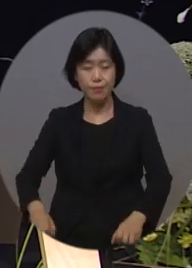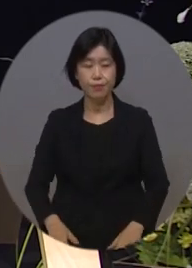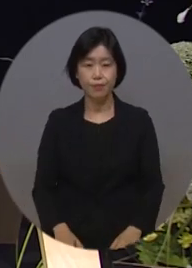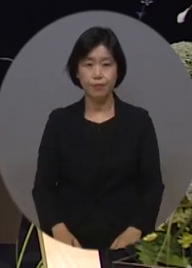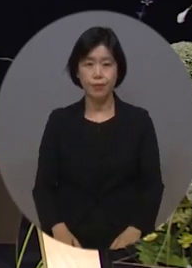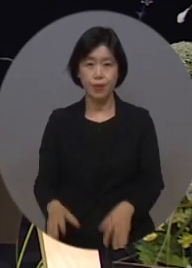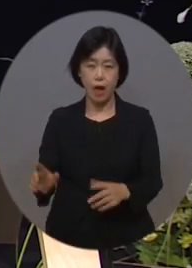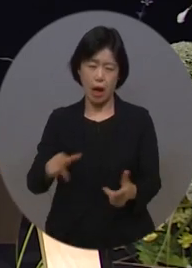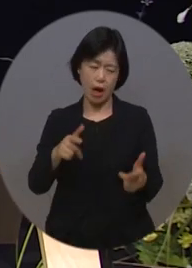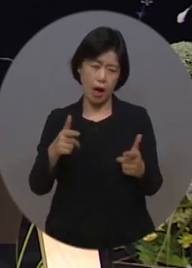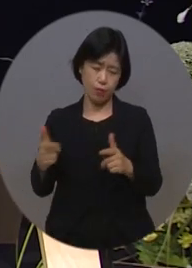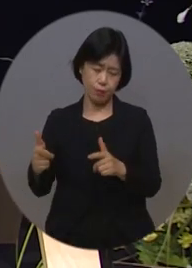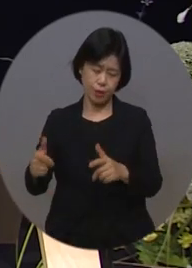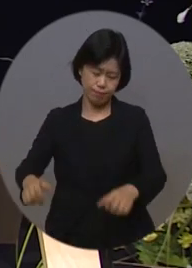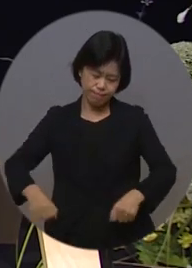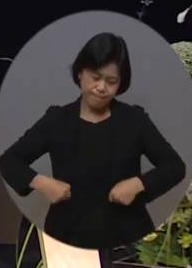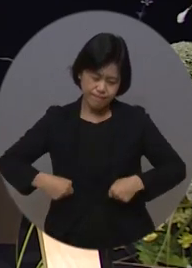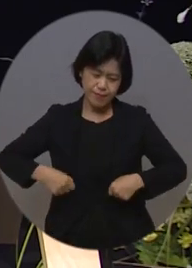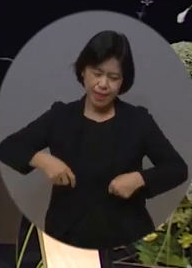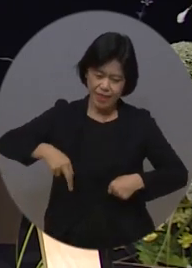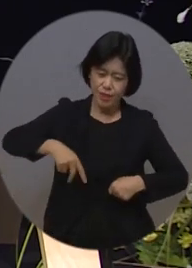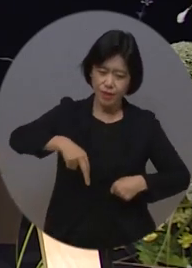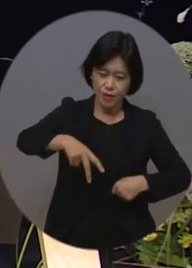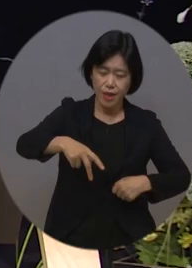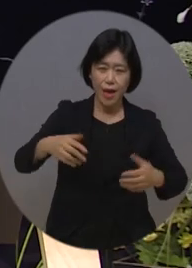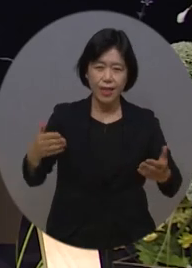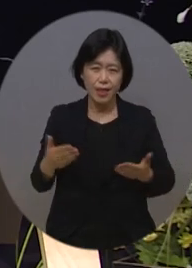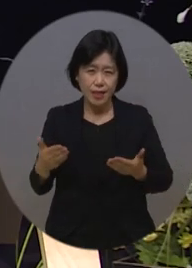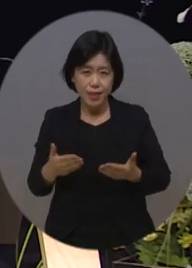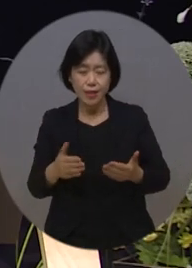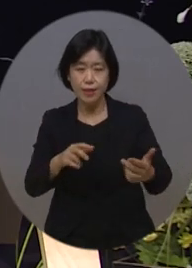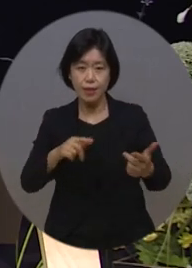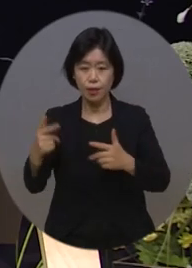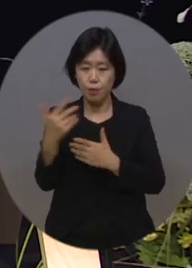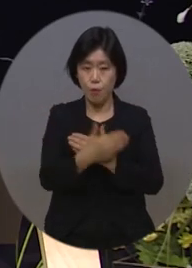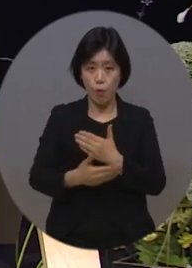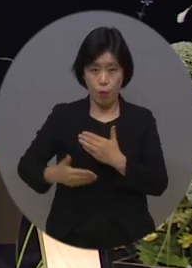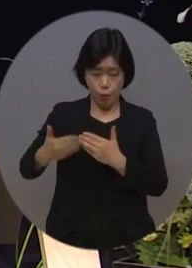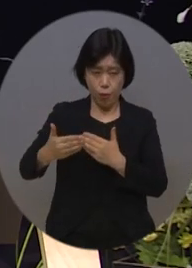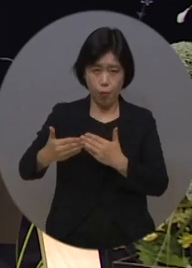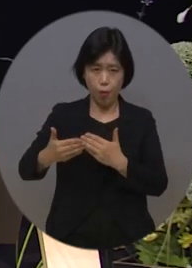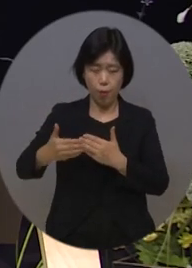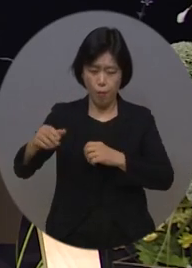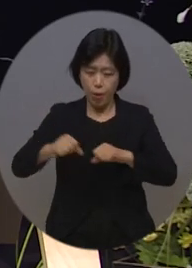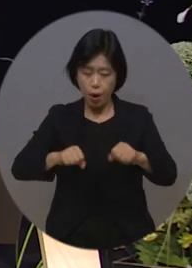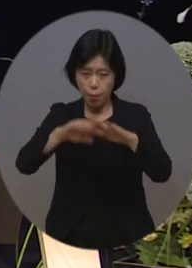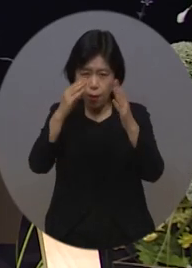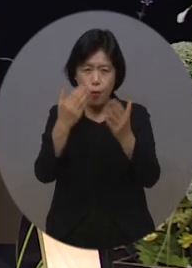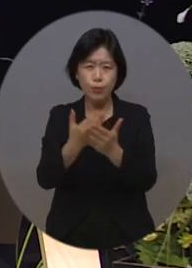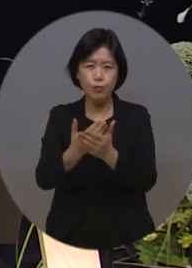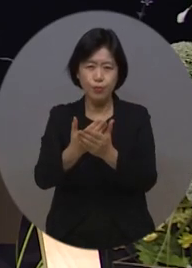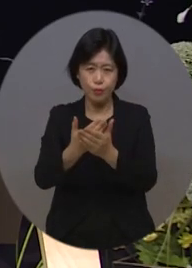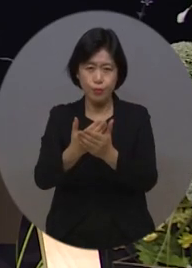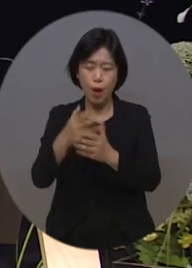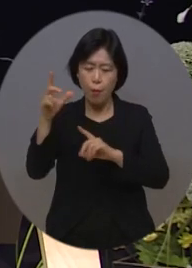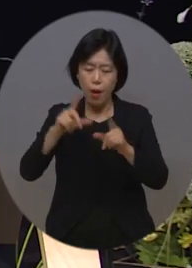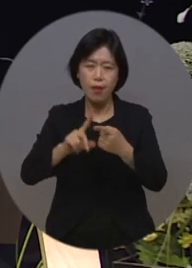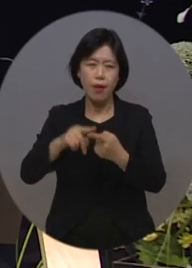스타킹은 하루 동안 질주한 흔적과 몸의 욕망까지 그대로 기억하고 간직한 모습입니다.